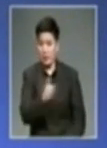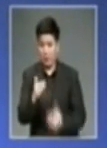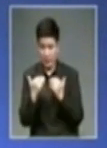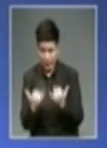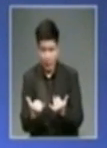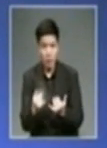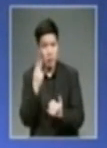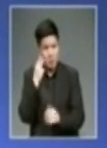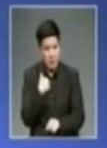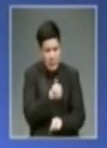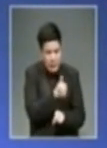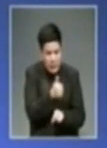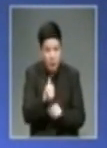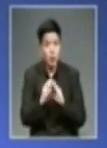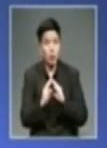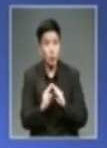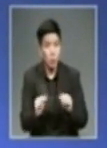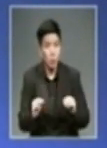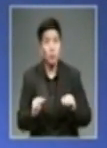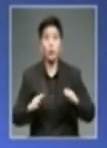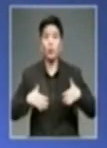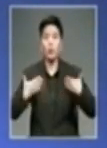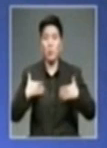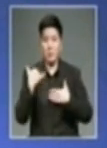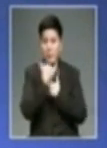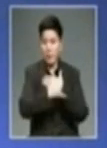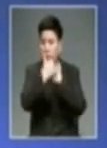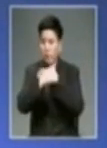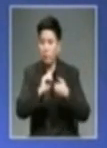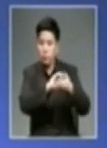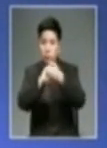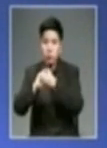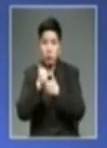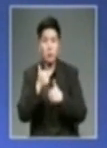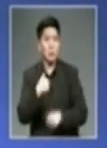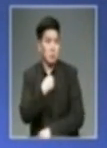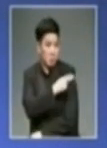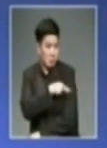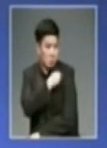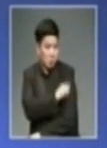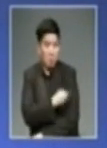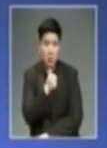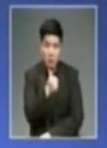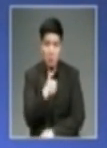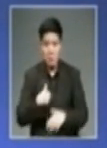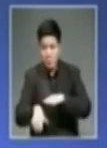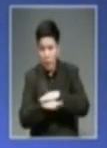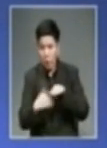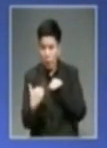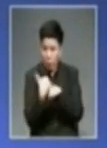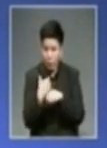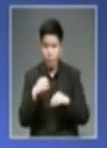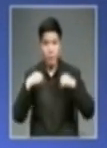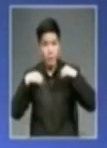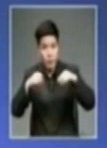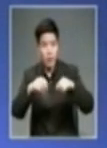ายหรือเปล่าเช่นความสงบสุขความเท่าเทียมระหว่างประเทศนะครับการสาธารณสุขการสร้างฐานะพื้นฐานทางบ